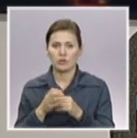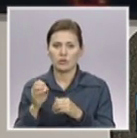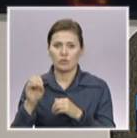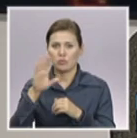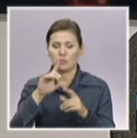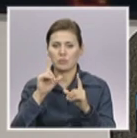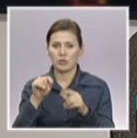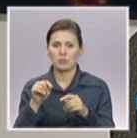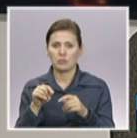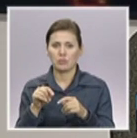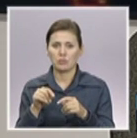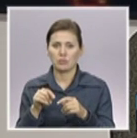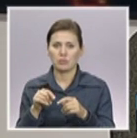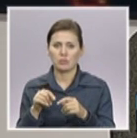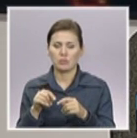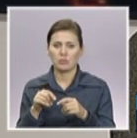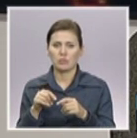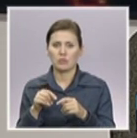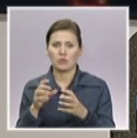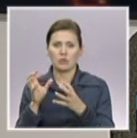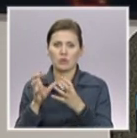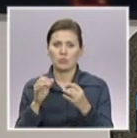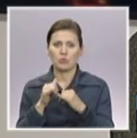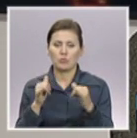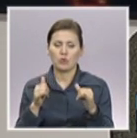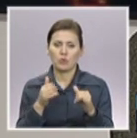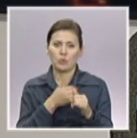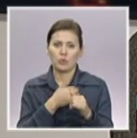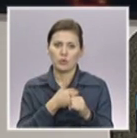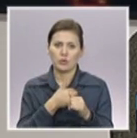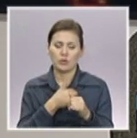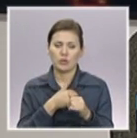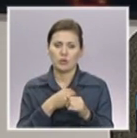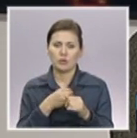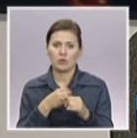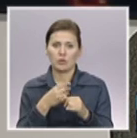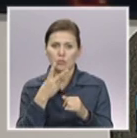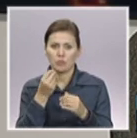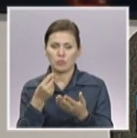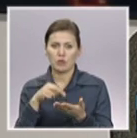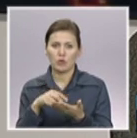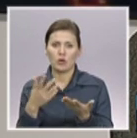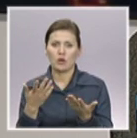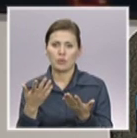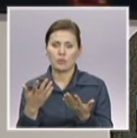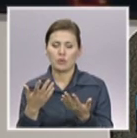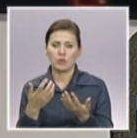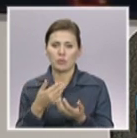Еуропаға барып, Ивекон автобустарын көрейін деп жатыр. Енді бағасын соны бізге